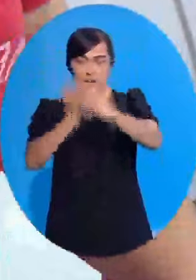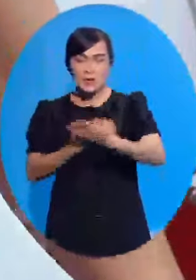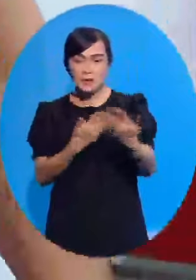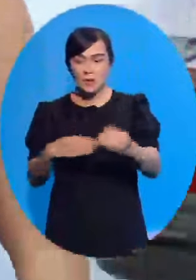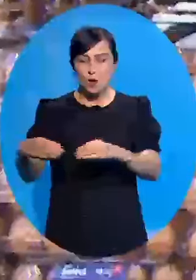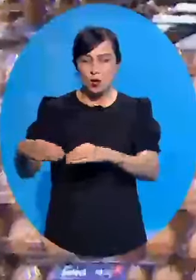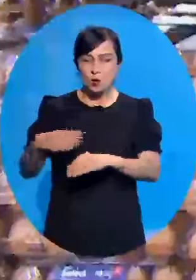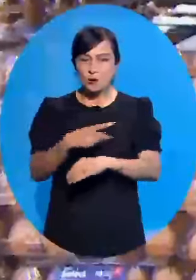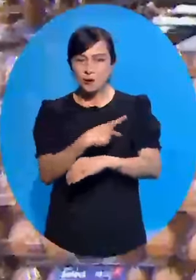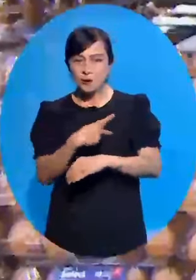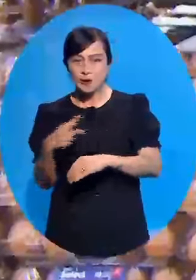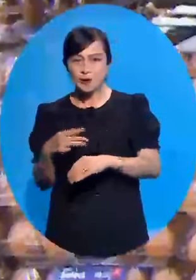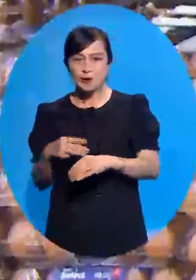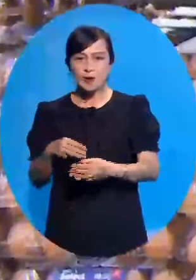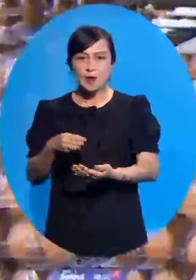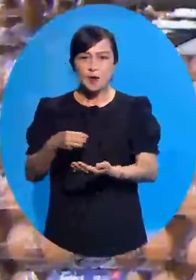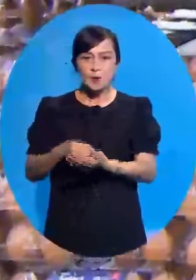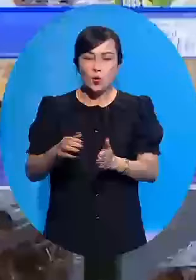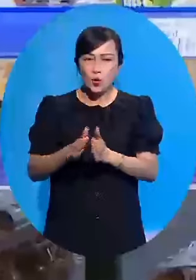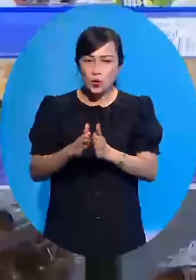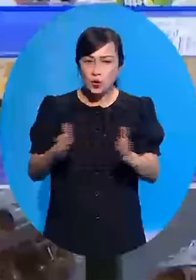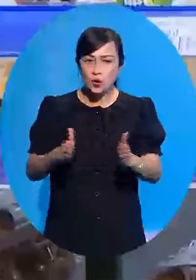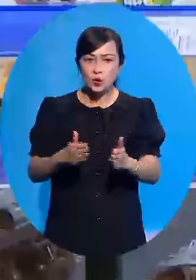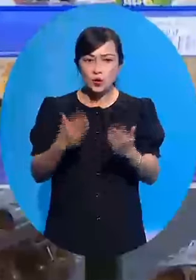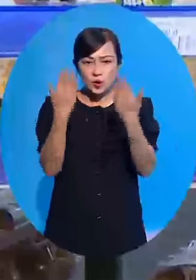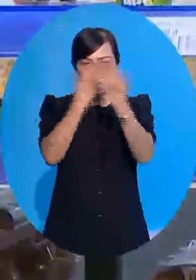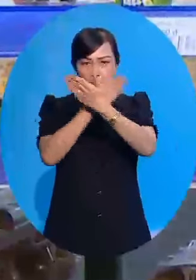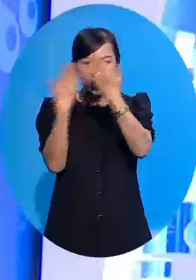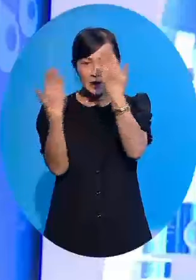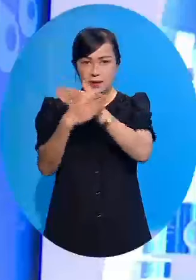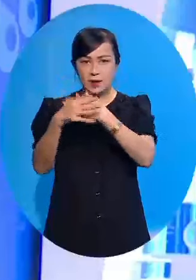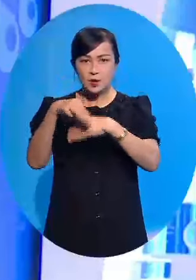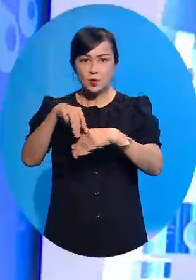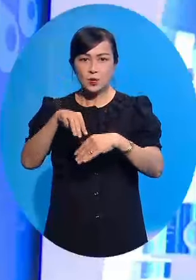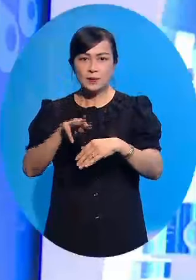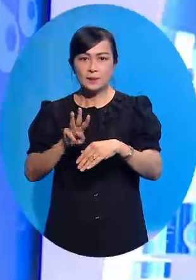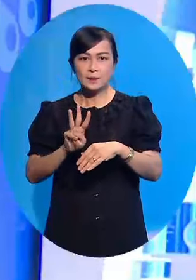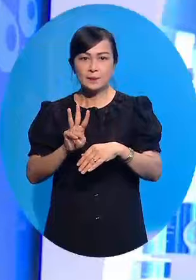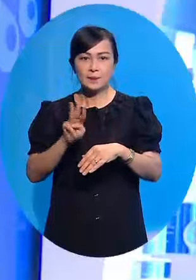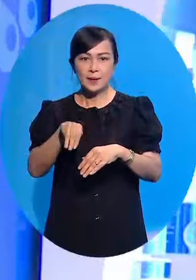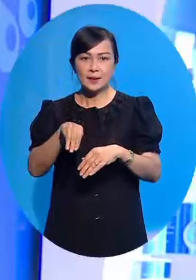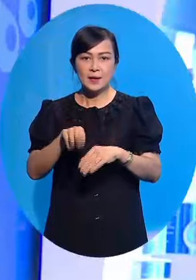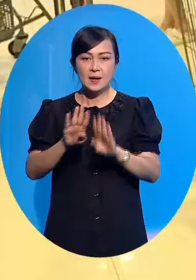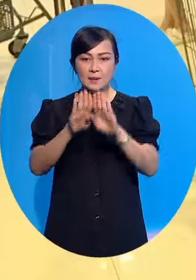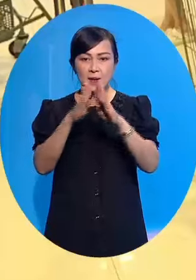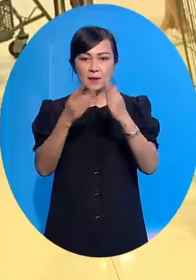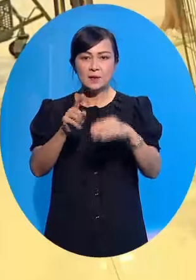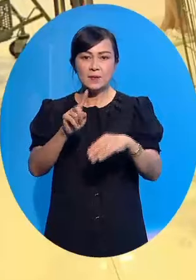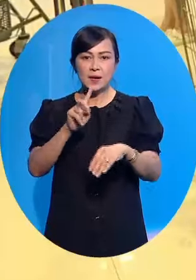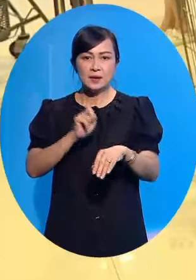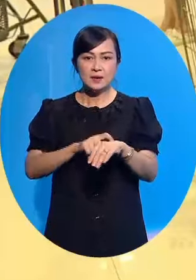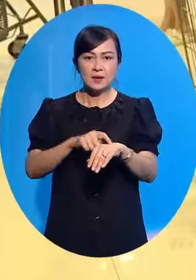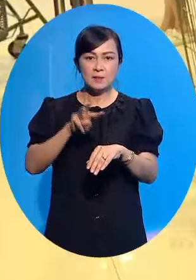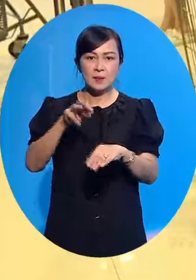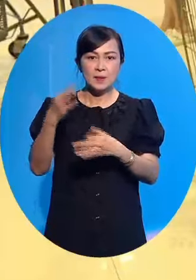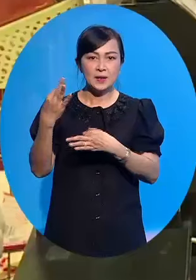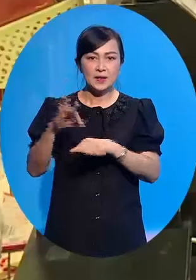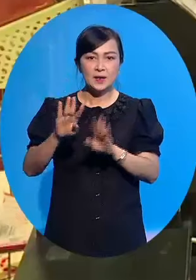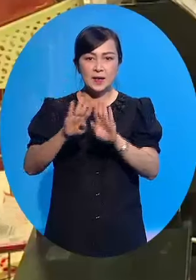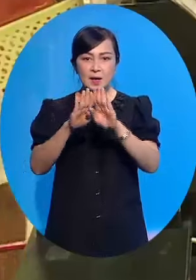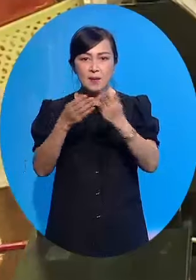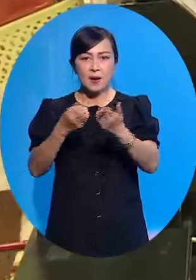cho nhóm khách hàng chuyên nghiệp mua sỉ. Ngoài ra thì theo đại diện hệ thống của Winmart, đơn vị sẽ mở cửa từ 12 giờ ngày 30 Tết